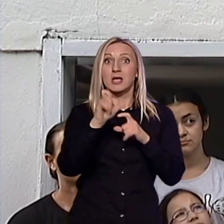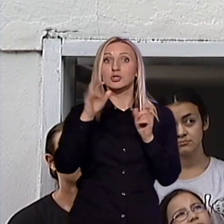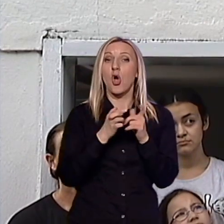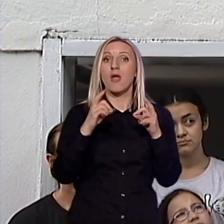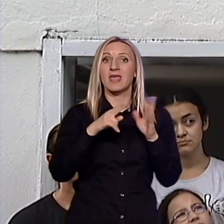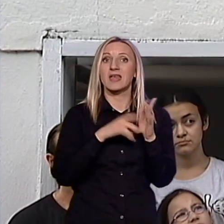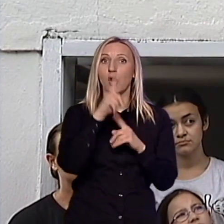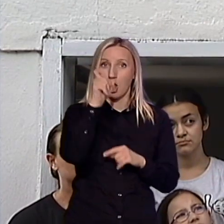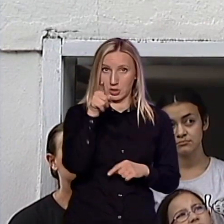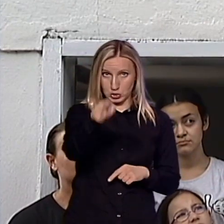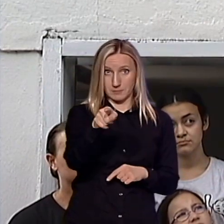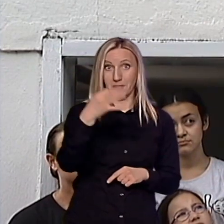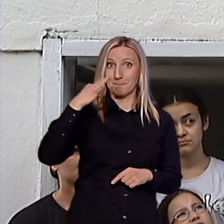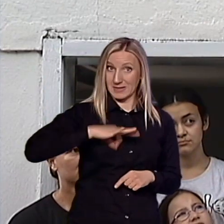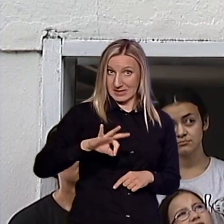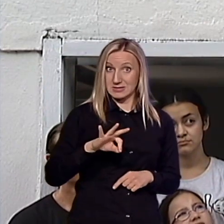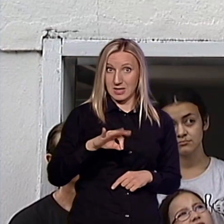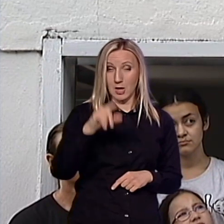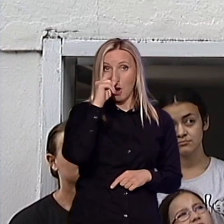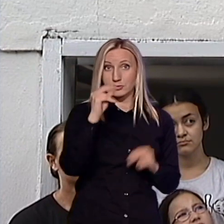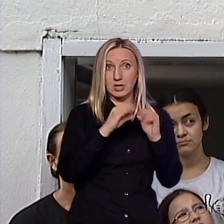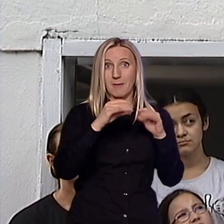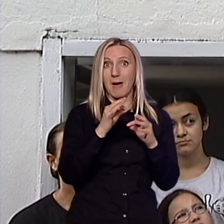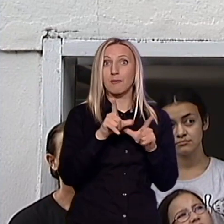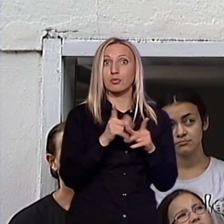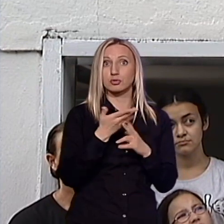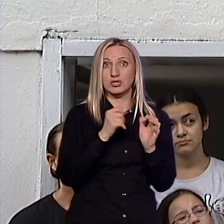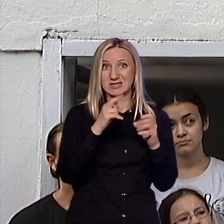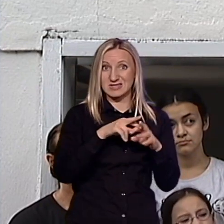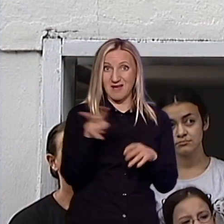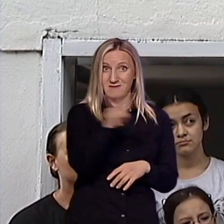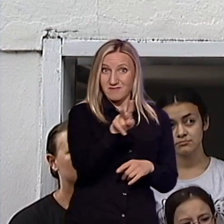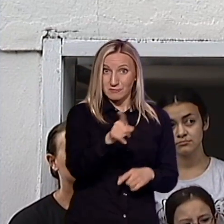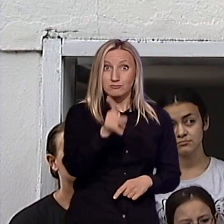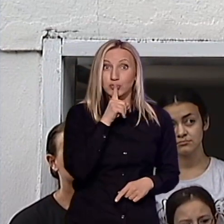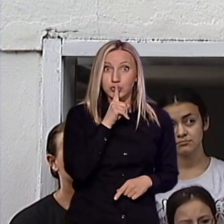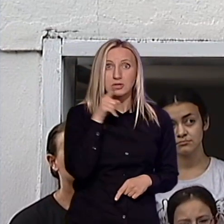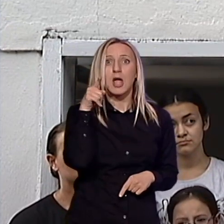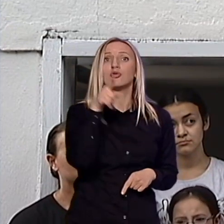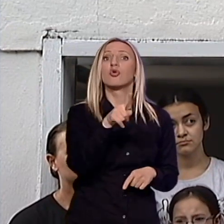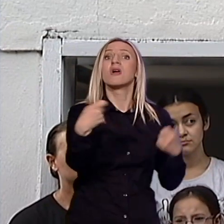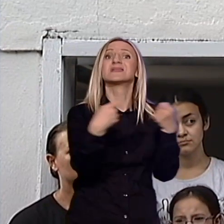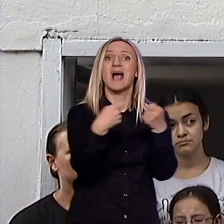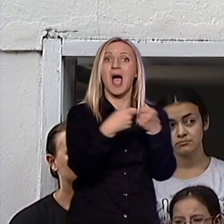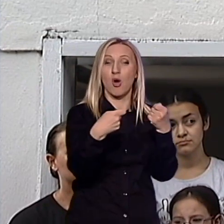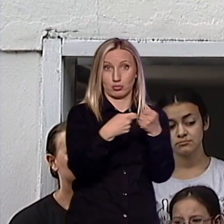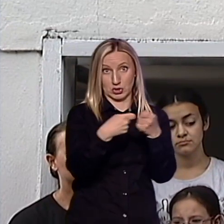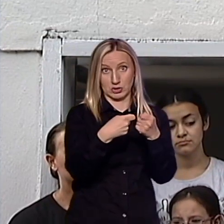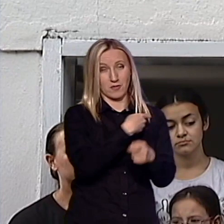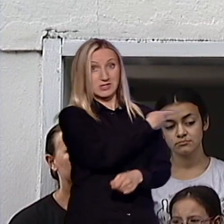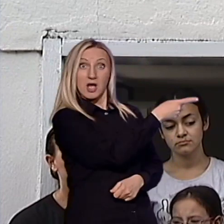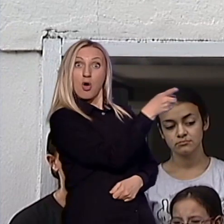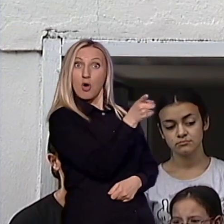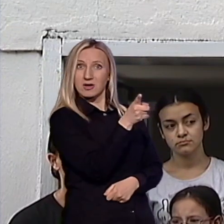Nikolić, predsednice opštine Babušnica, to što čutite zove se saučešništvo sa onima koji